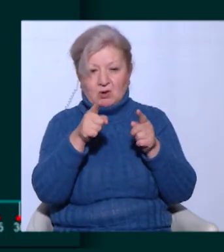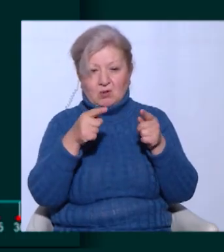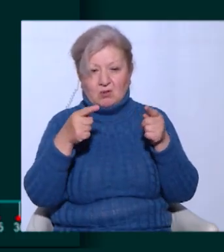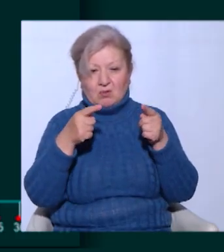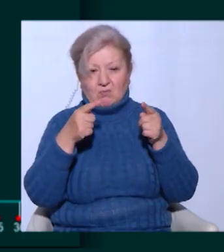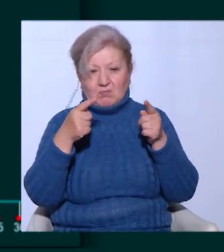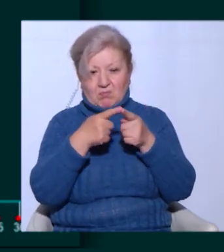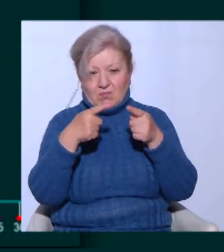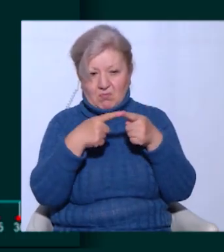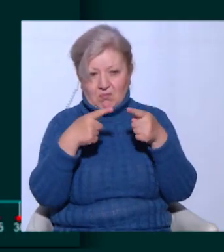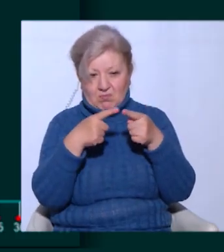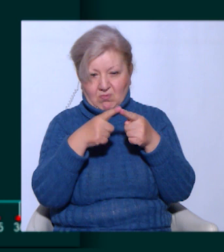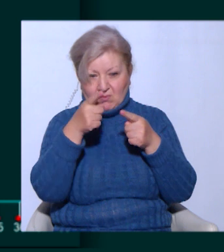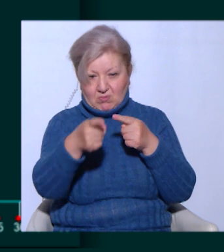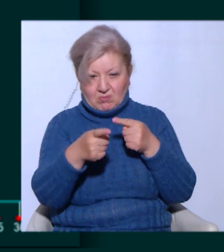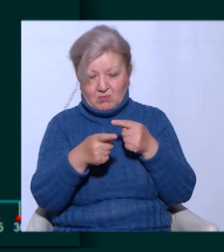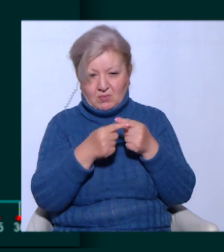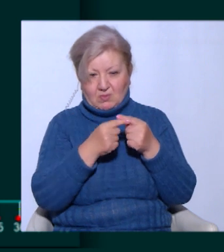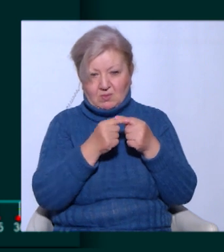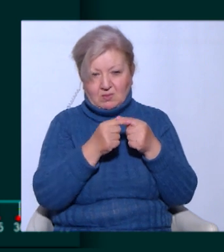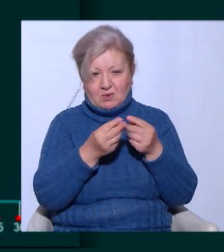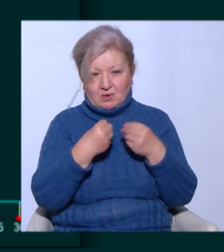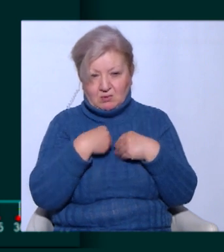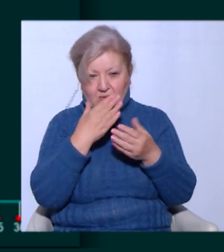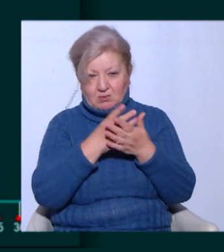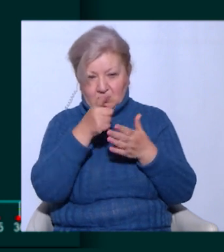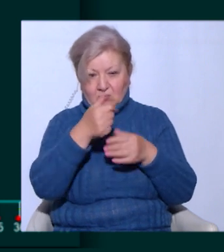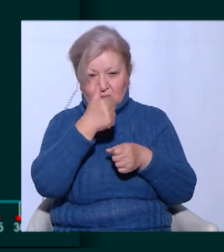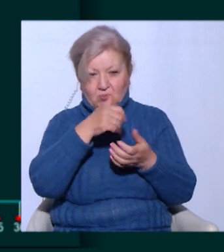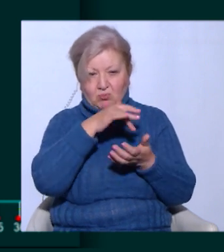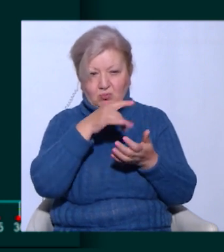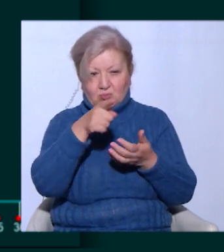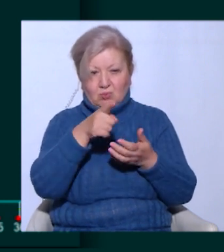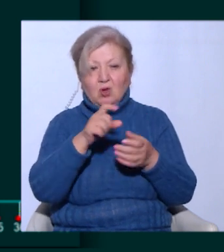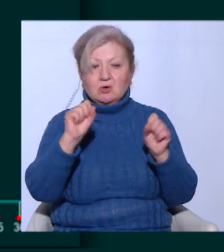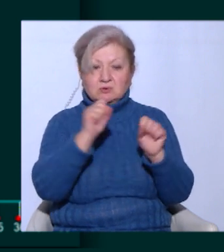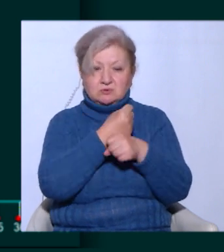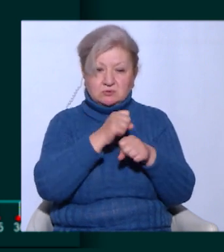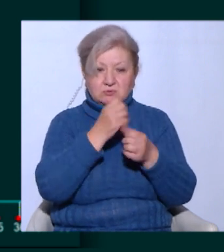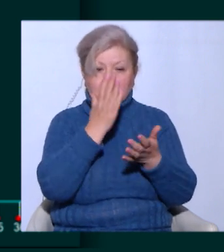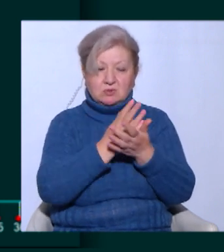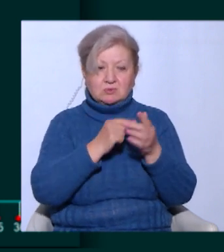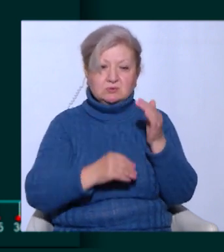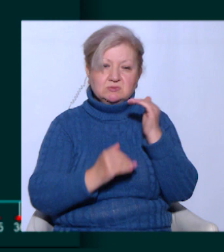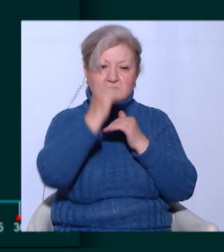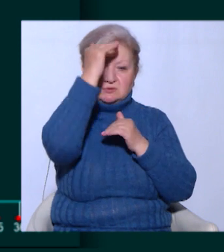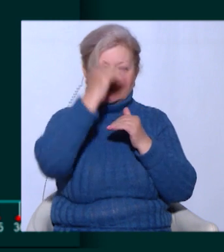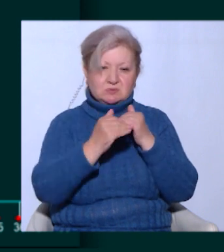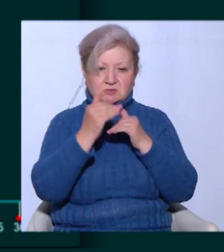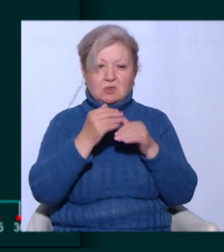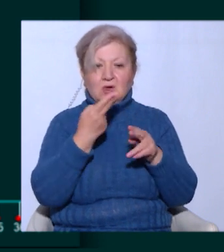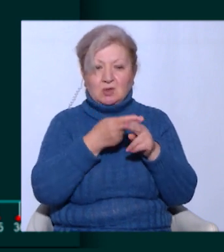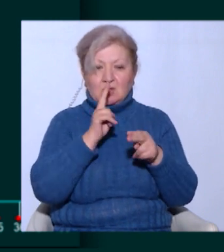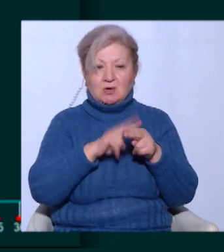წარმოადგენს აი ამ მართკუთხედის, რომელიც ახლა გვაქვს მოცემული, ფუძეს, ხოლო სიჩქარე